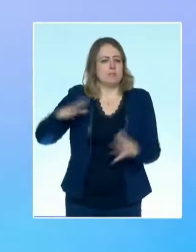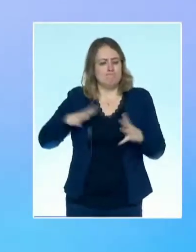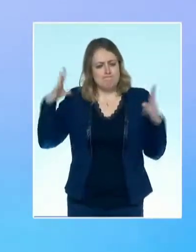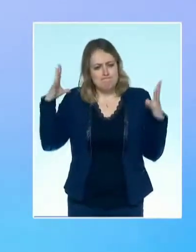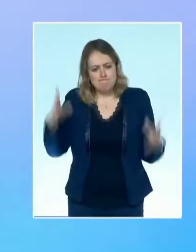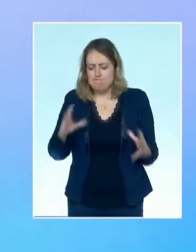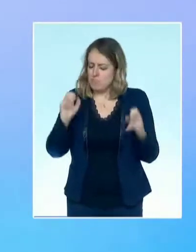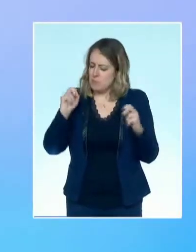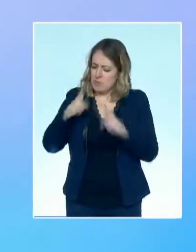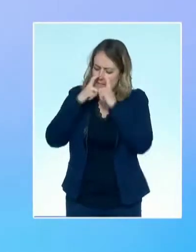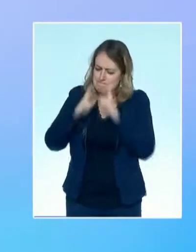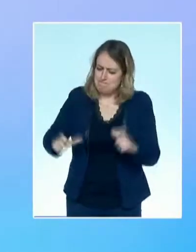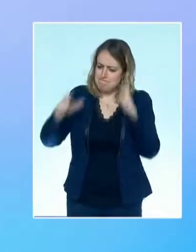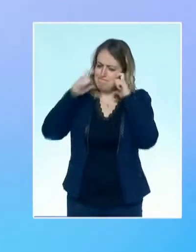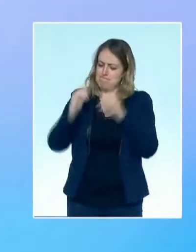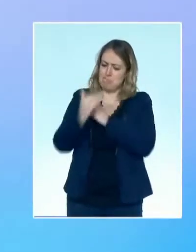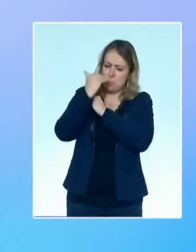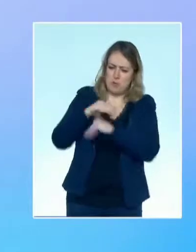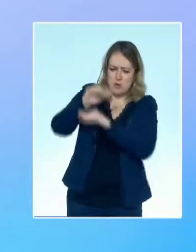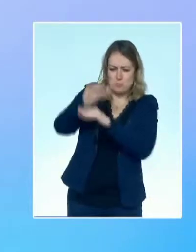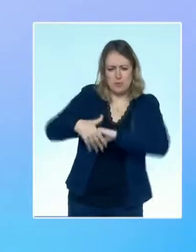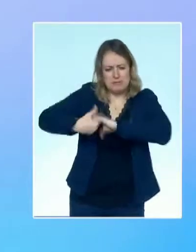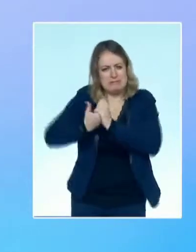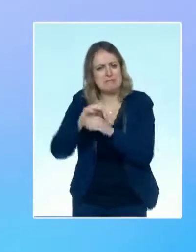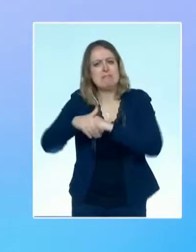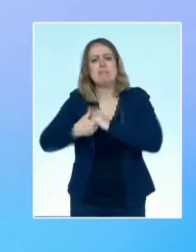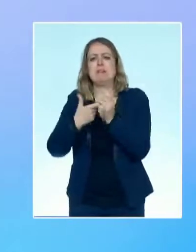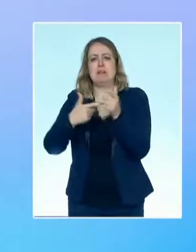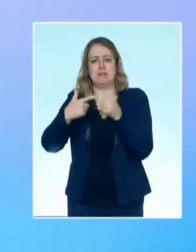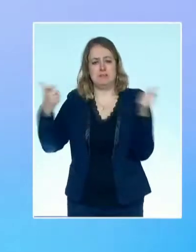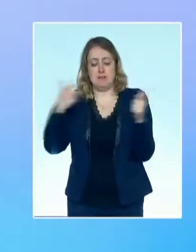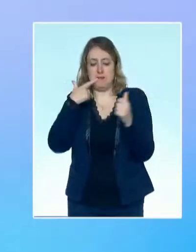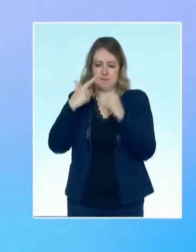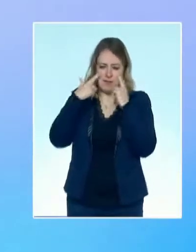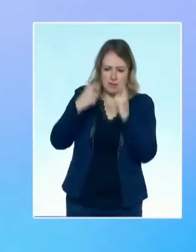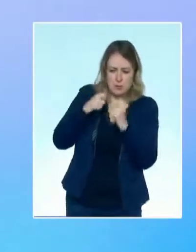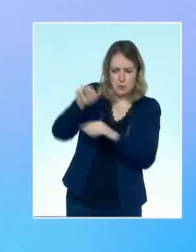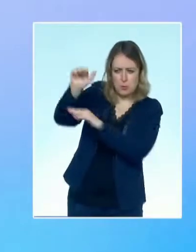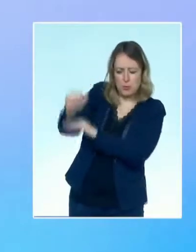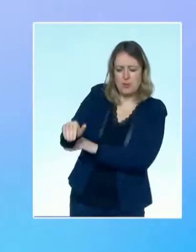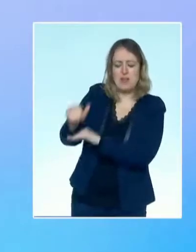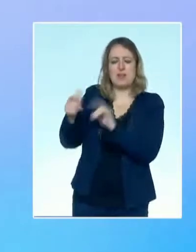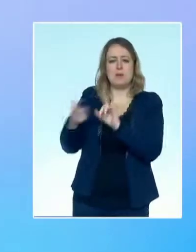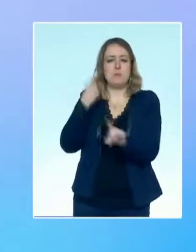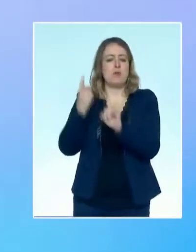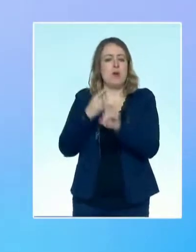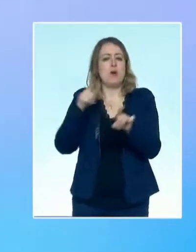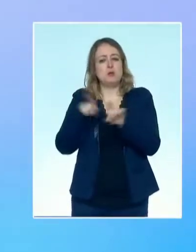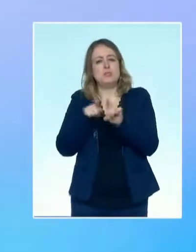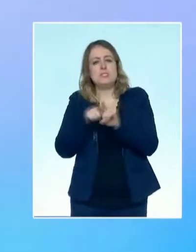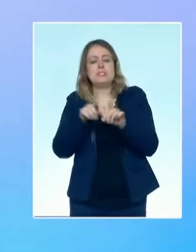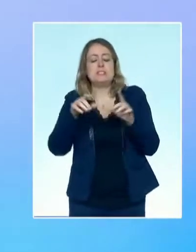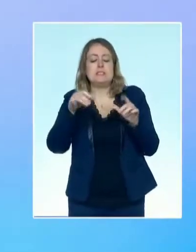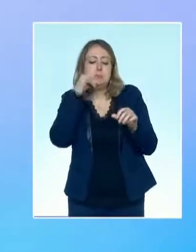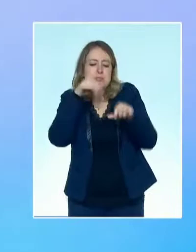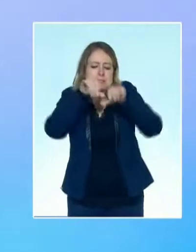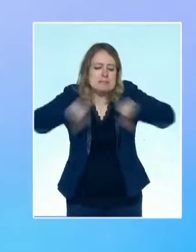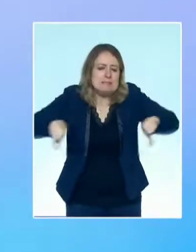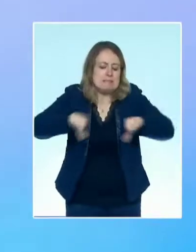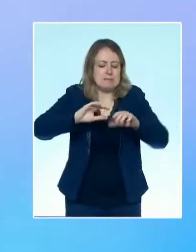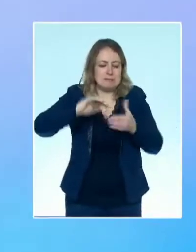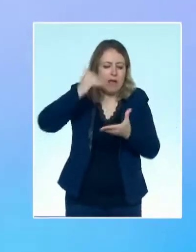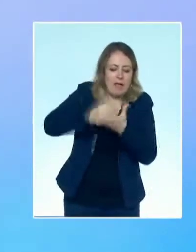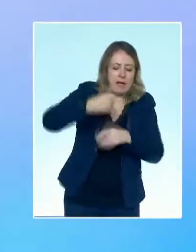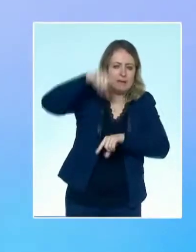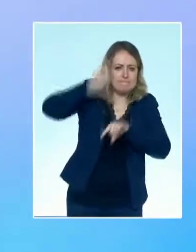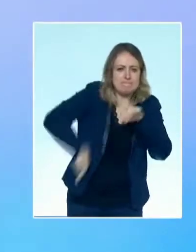gestes barrières, du port du masque et des attentions qui sont portées les uns aux autres, plus la suppression des petits pots, des moments où on avait des risques de